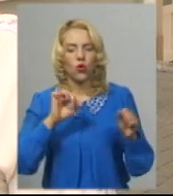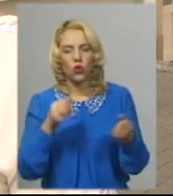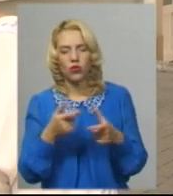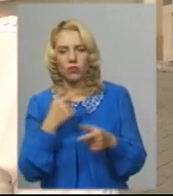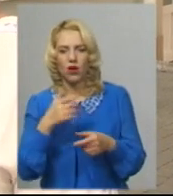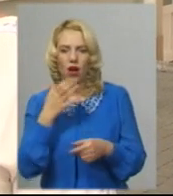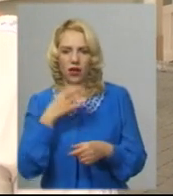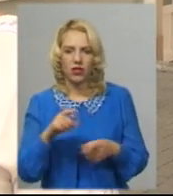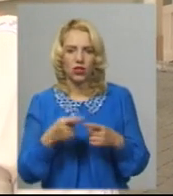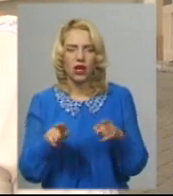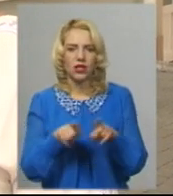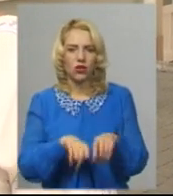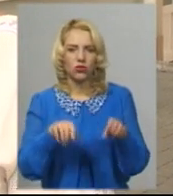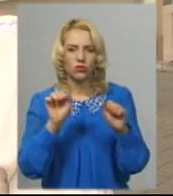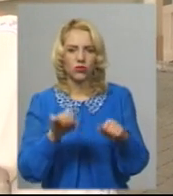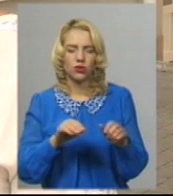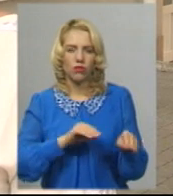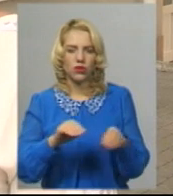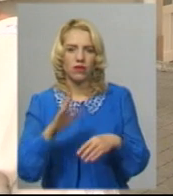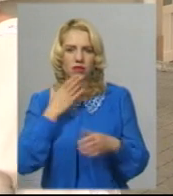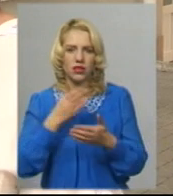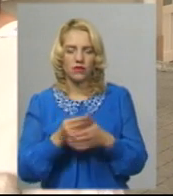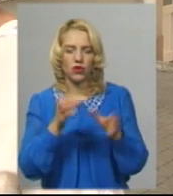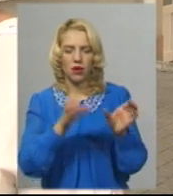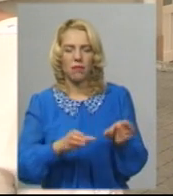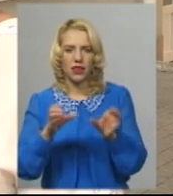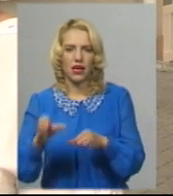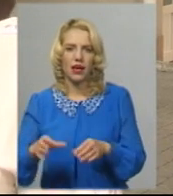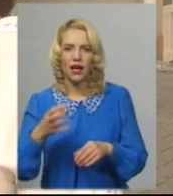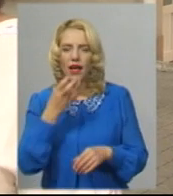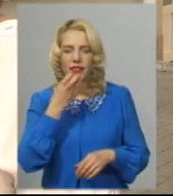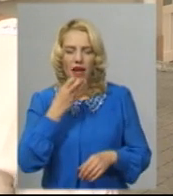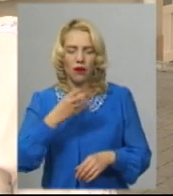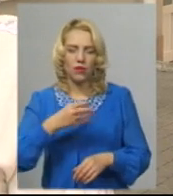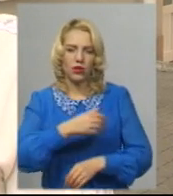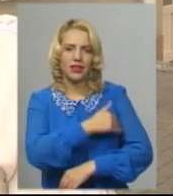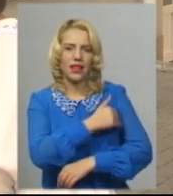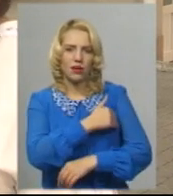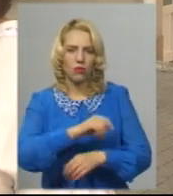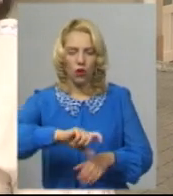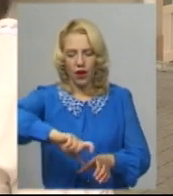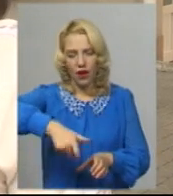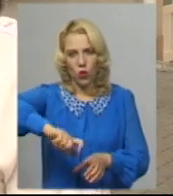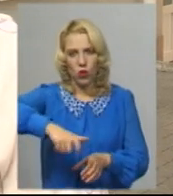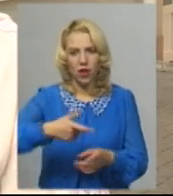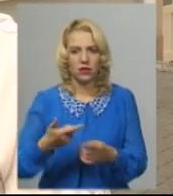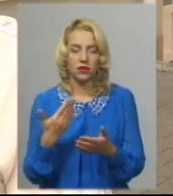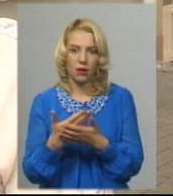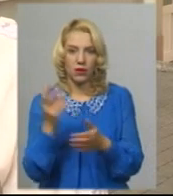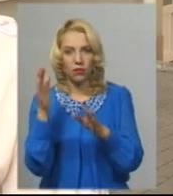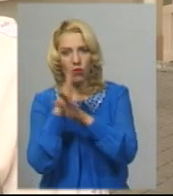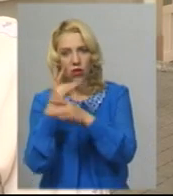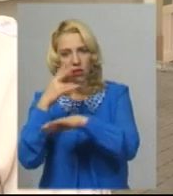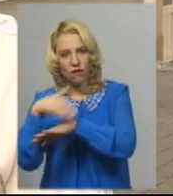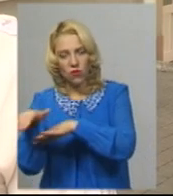гарячої. Також ви можете поставити на свої батареї терморегулятори, які дають змогу регулювати. Якщо погода на вулиці